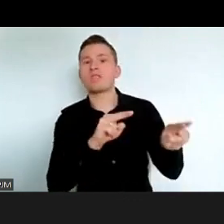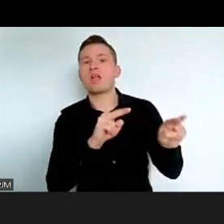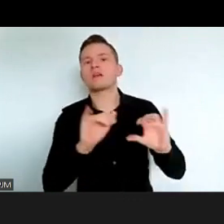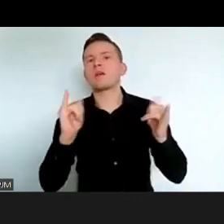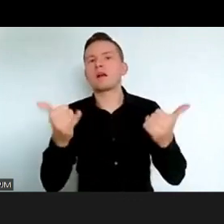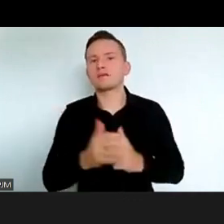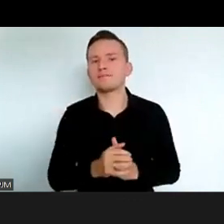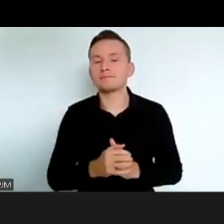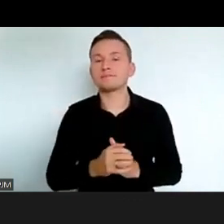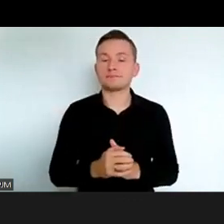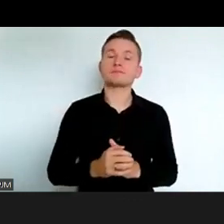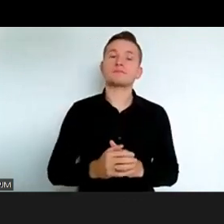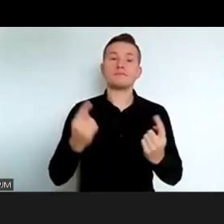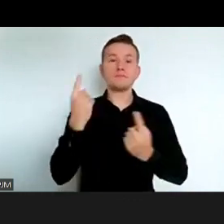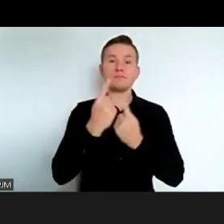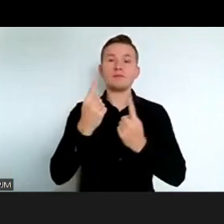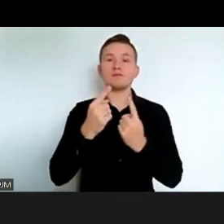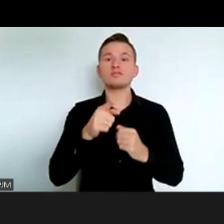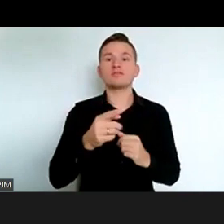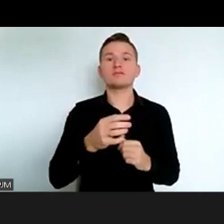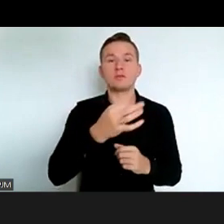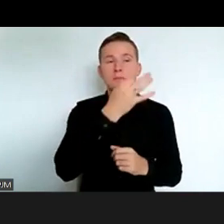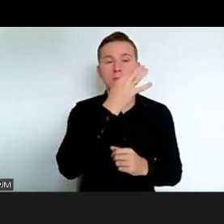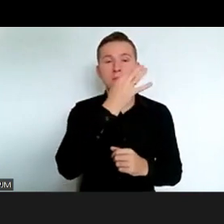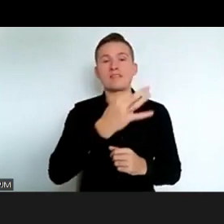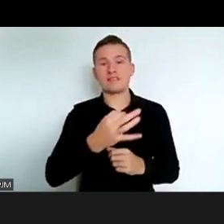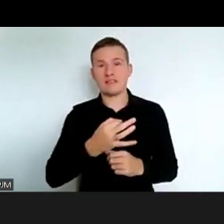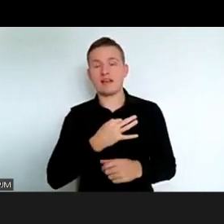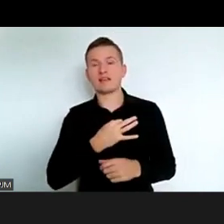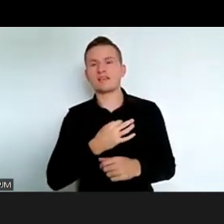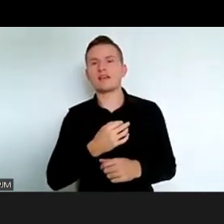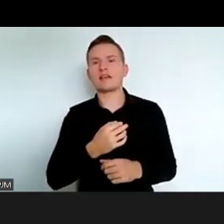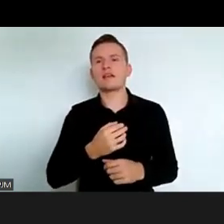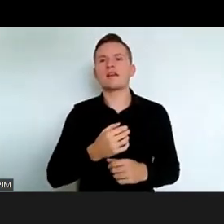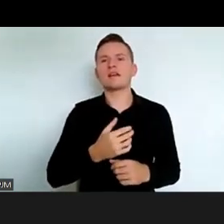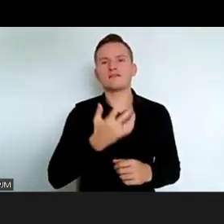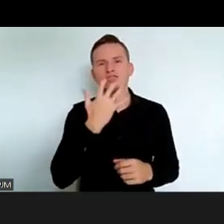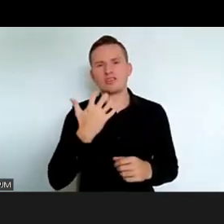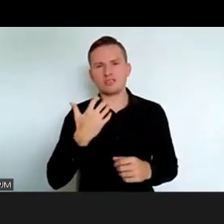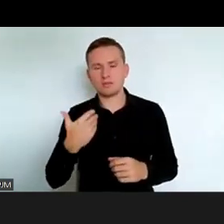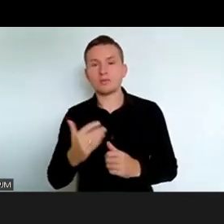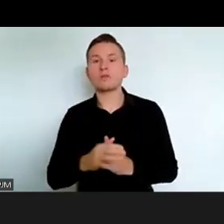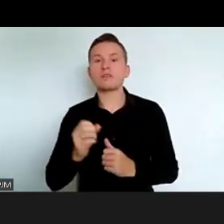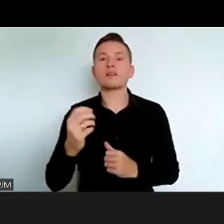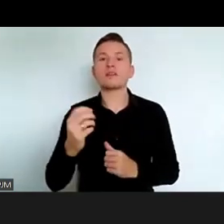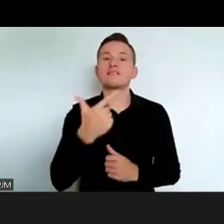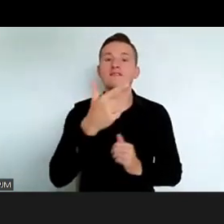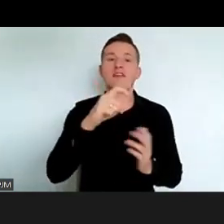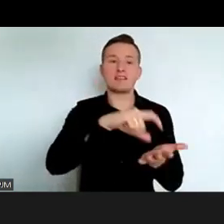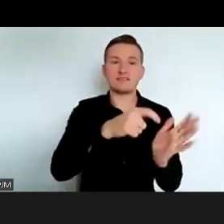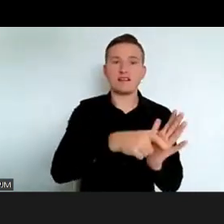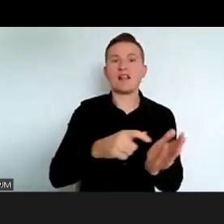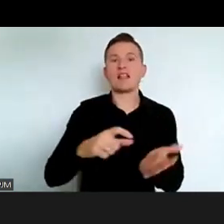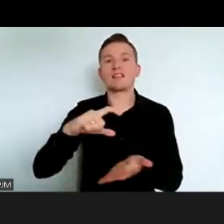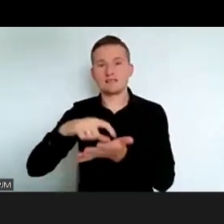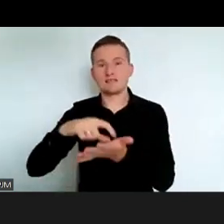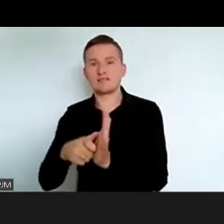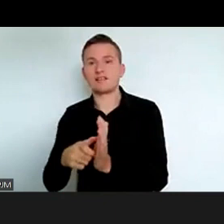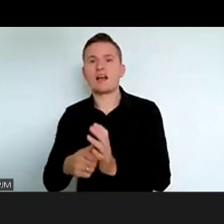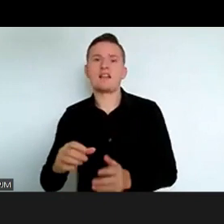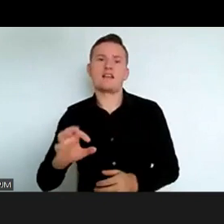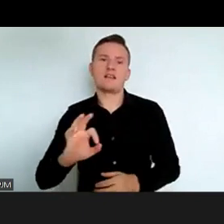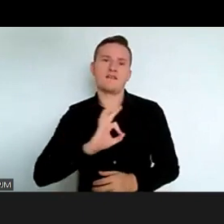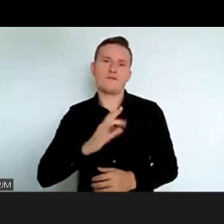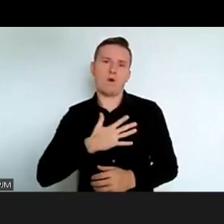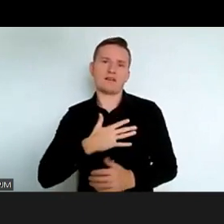tutaj pytanie padło, zanim pokazałem. Tutaj te dwie sale są to już nasze sale, więc koszt jest tylko tak